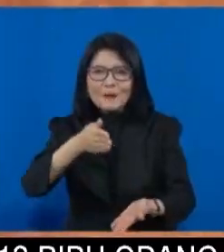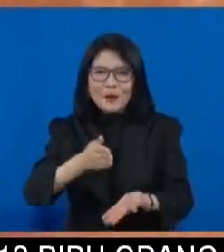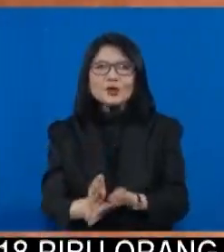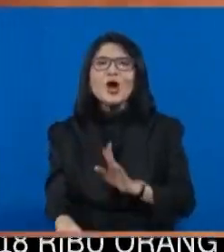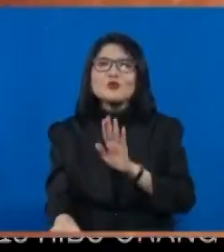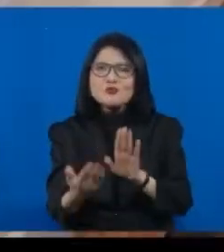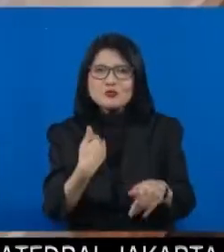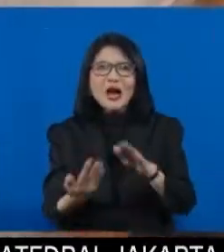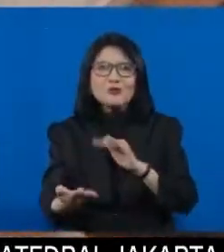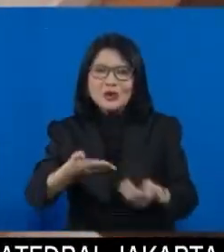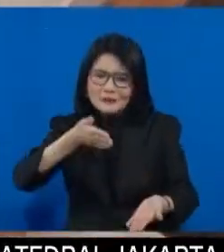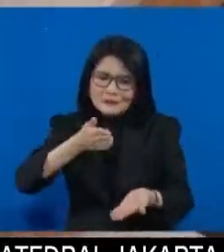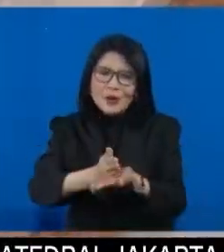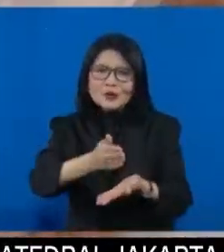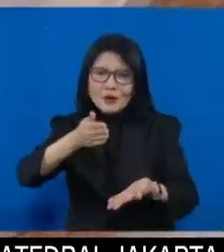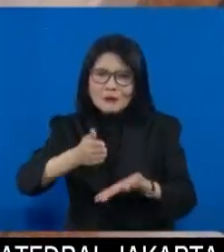lagi.